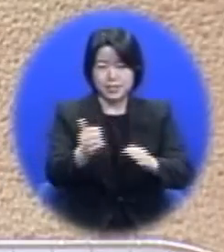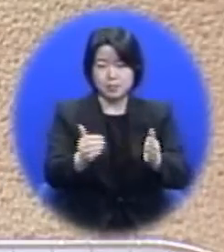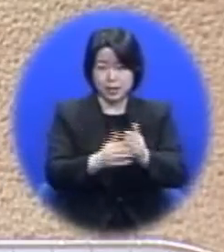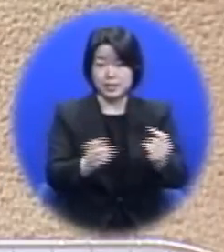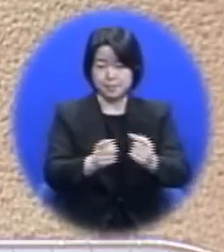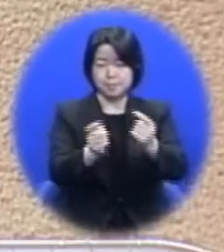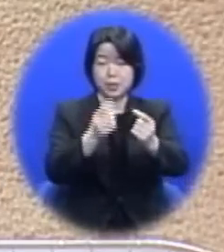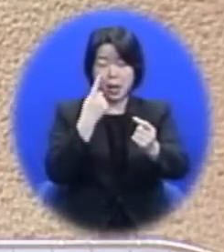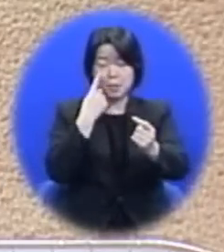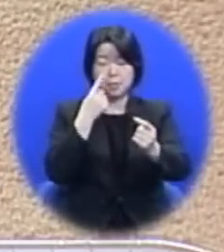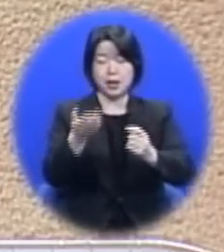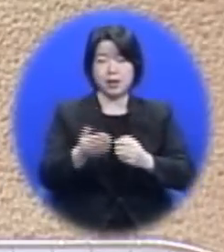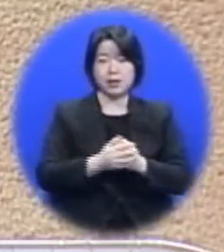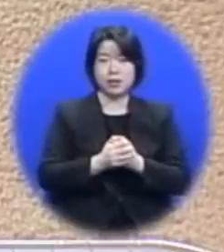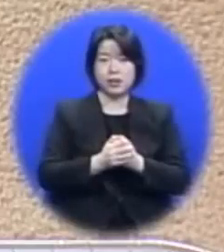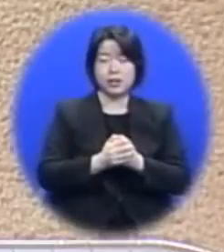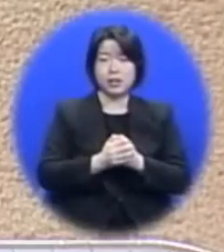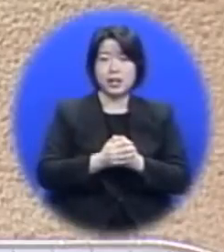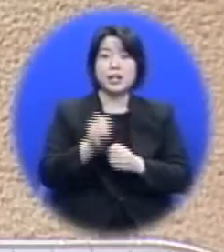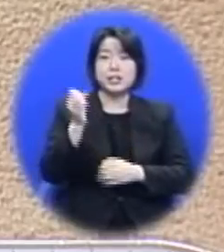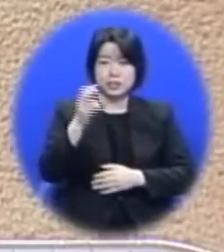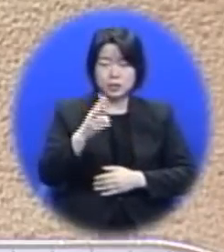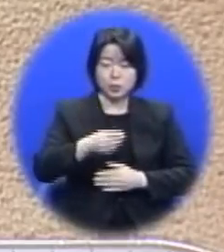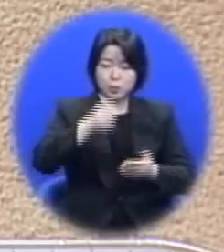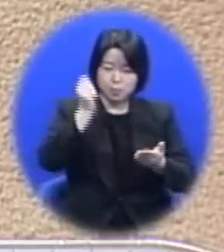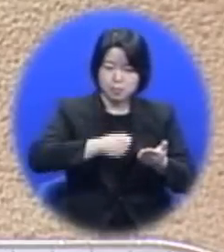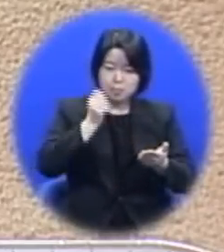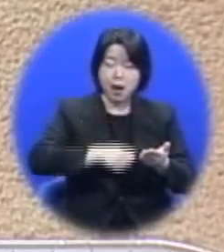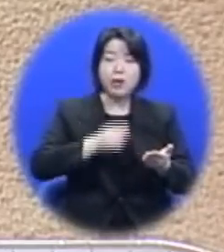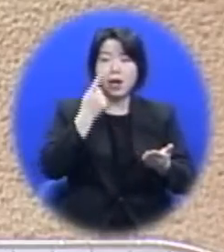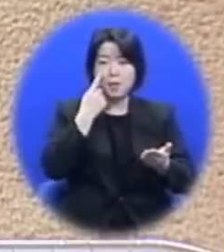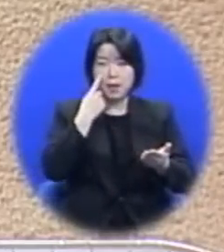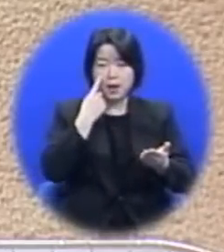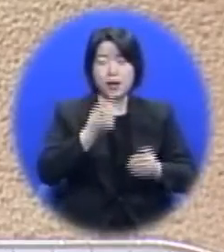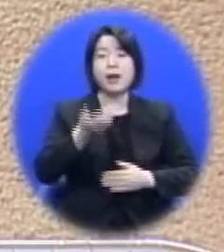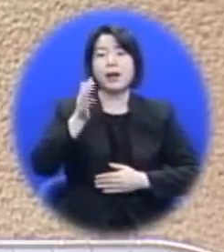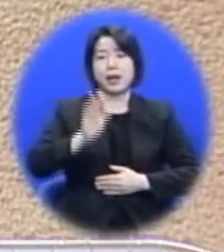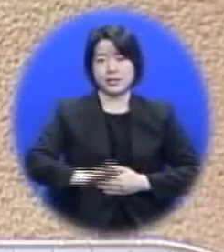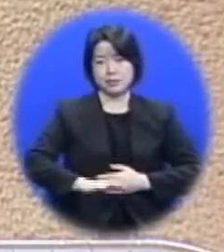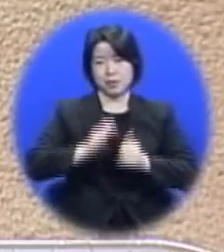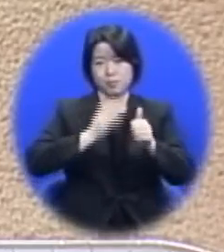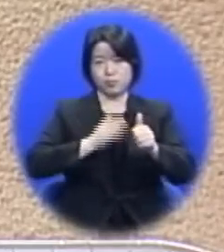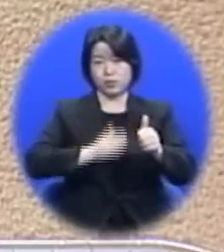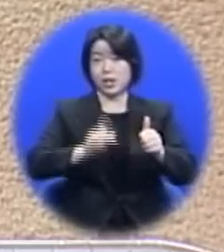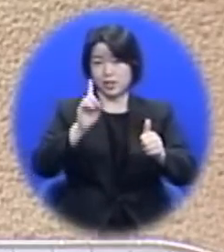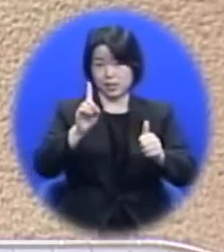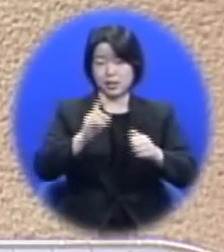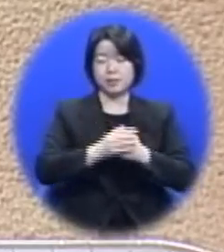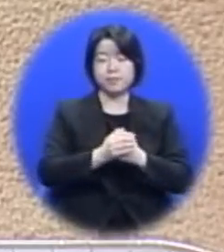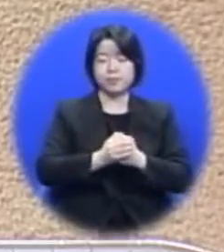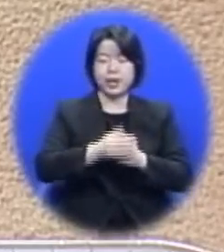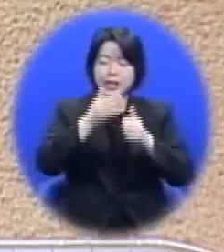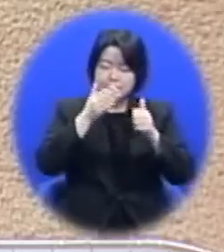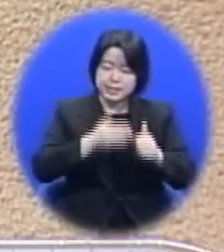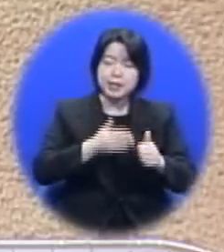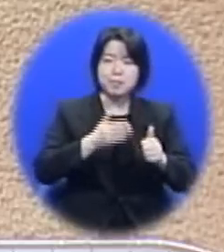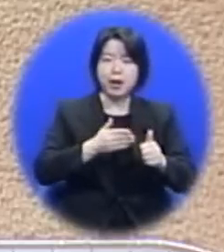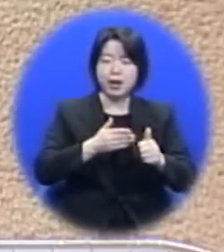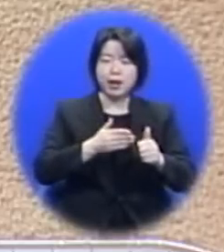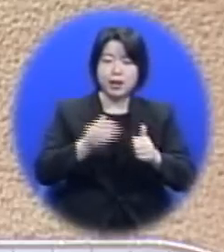싸워보십시오. 그리고 판결해 봅시다. 그러나 부탁합니다. 제발